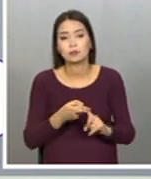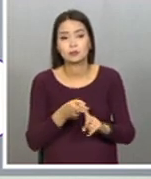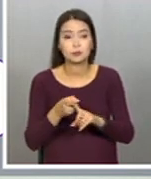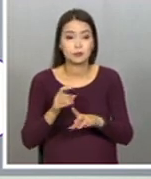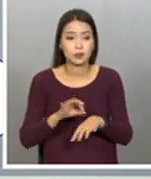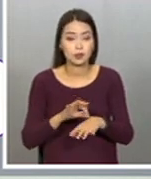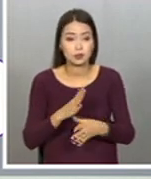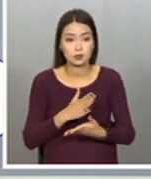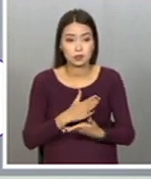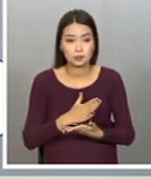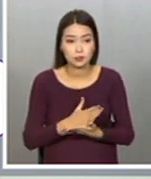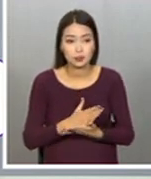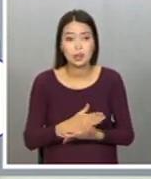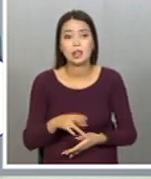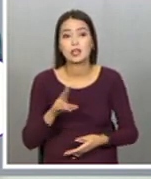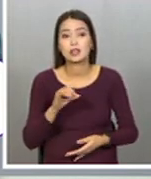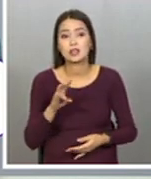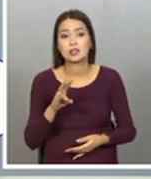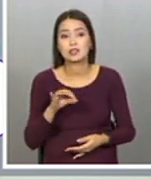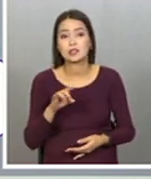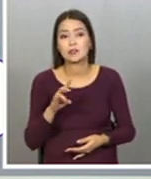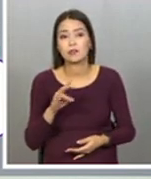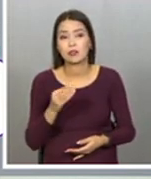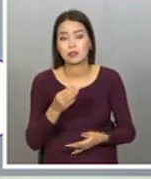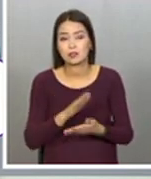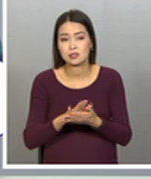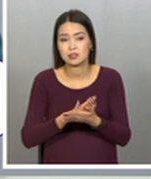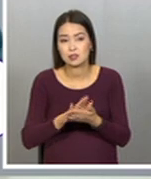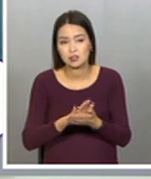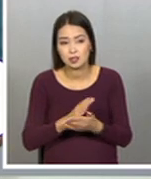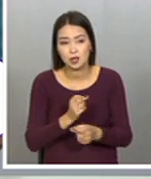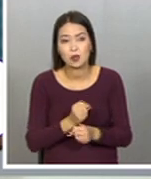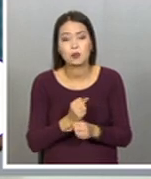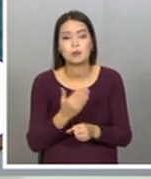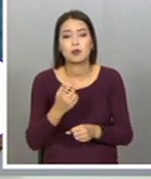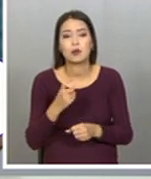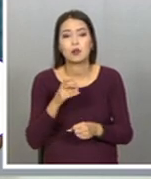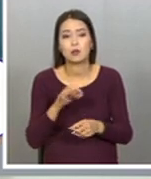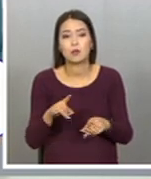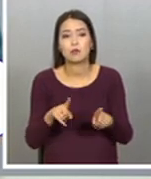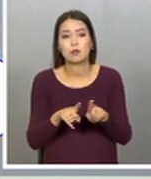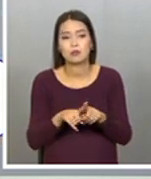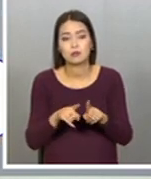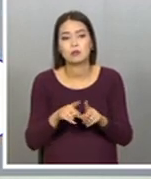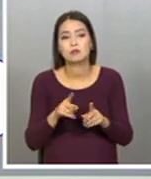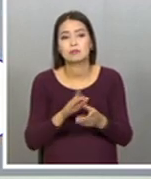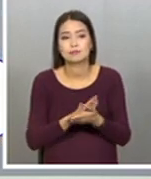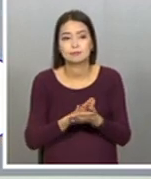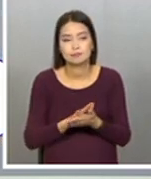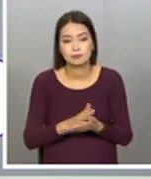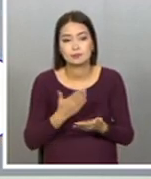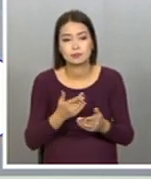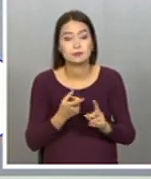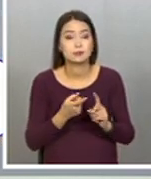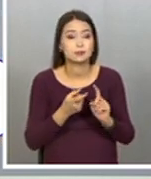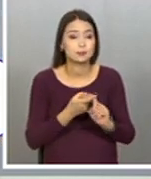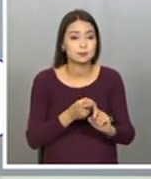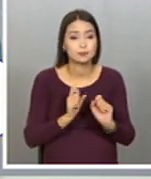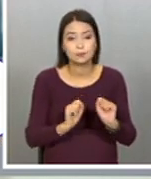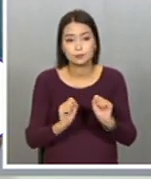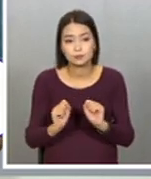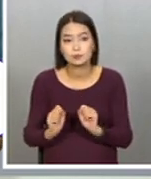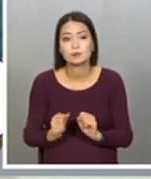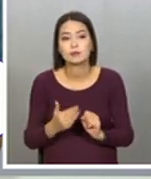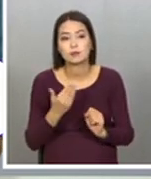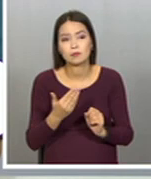жуып, дезинфекция жасап, ол жерді хлорлы әкпен жуса, зарарсыздандырса, тіршілігін